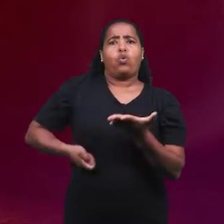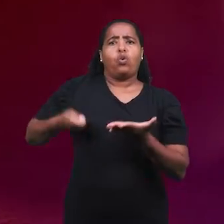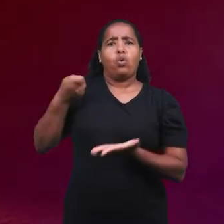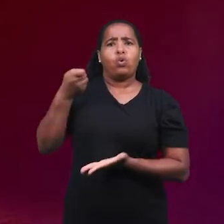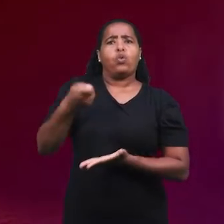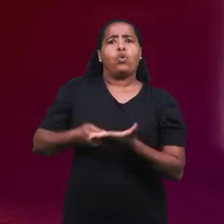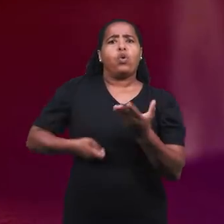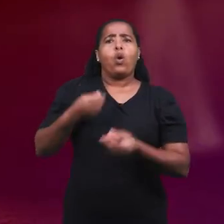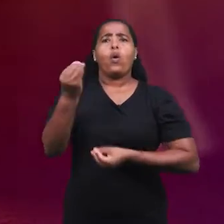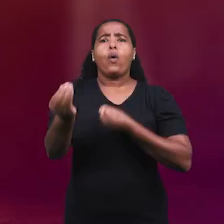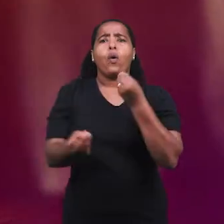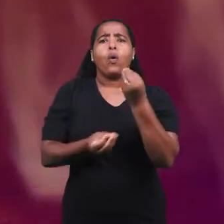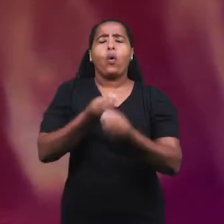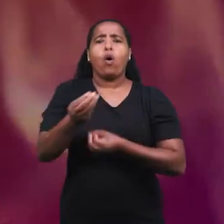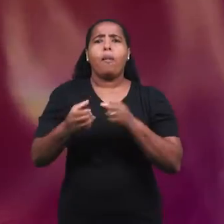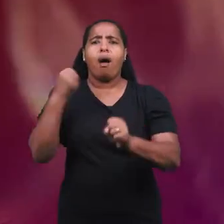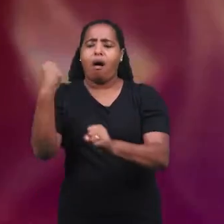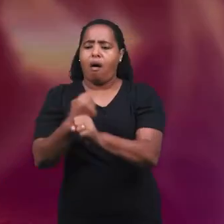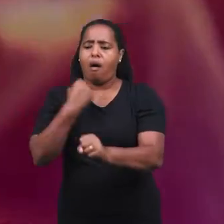Расположись сражаться,